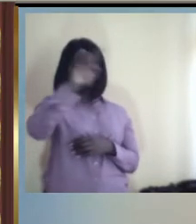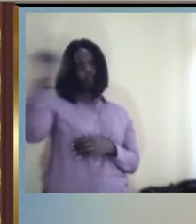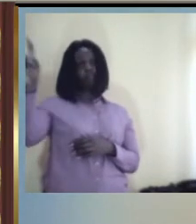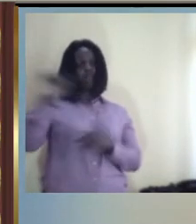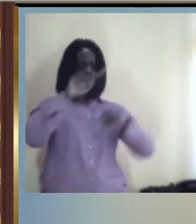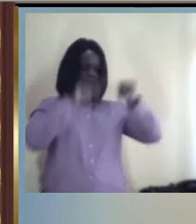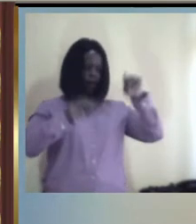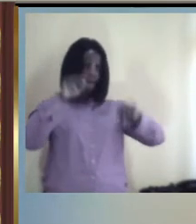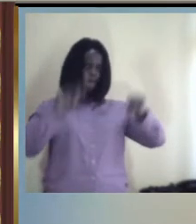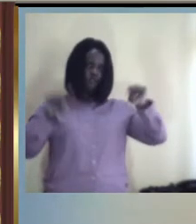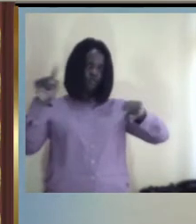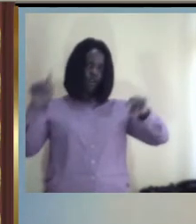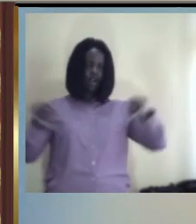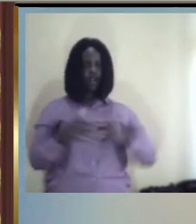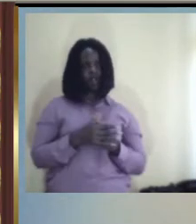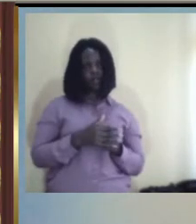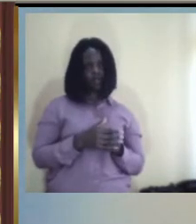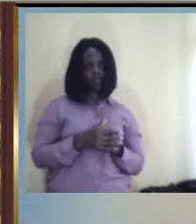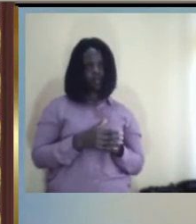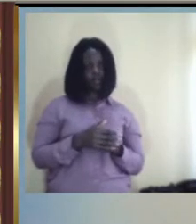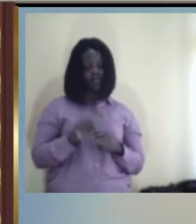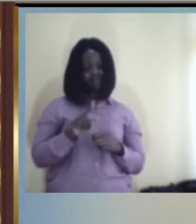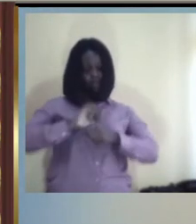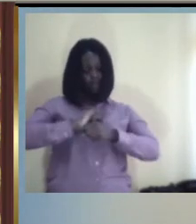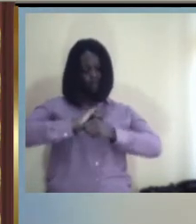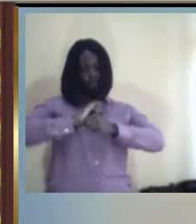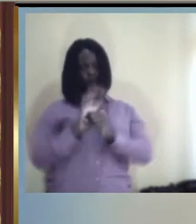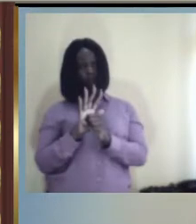sihlala khona. Leli gciwane